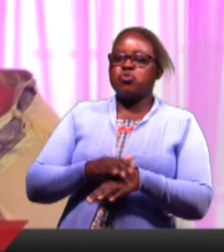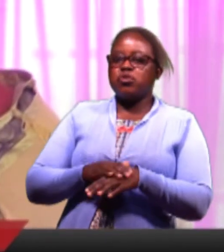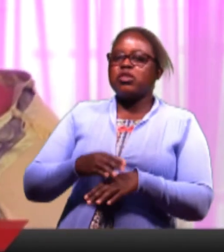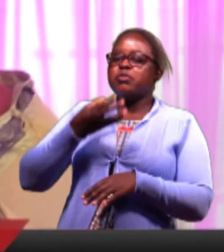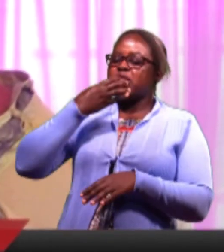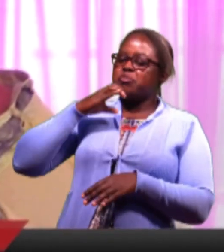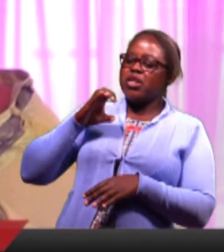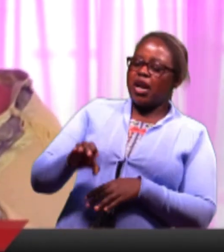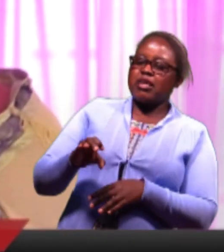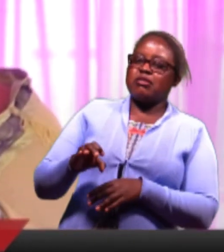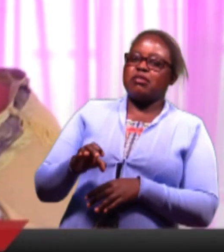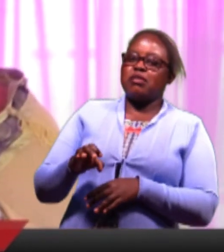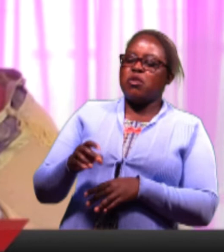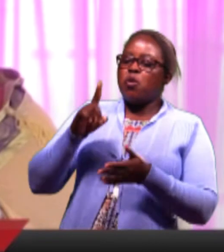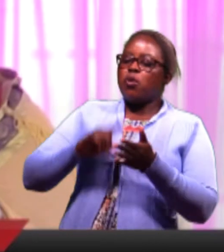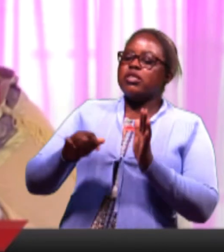sana.